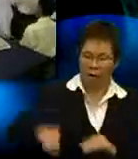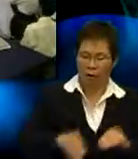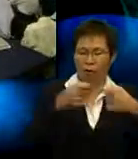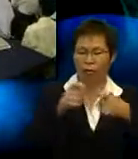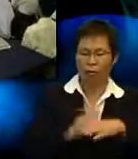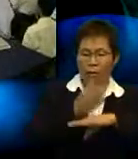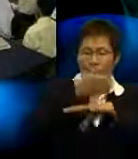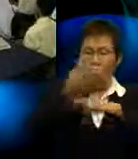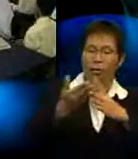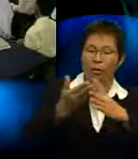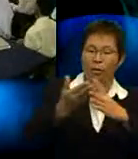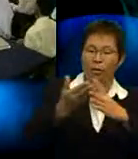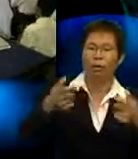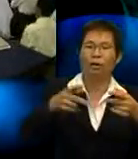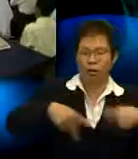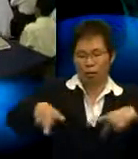Plastik, kayu,